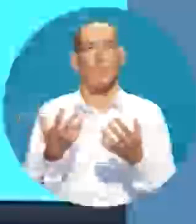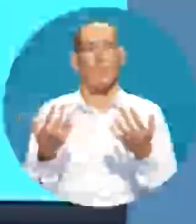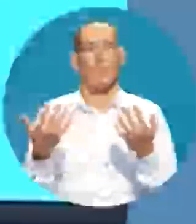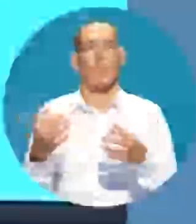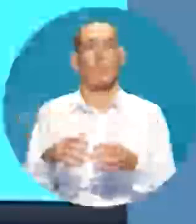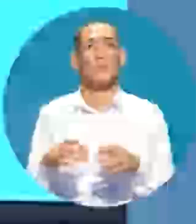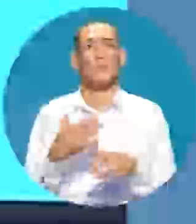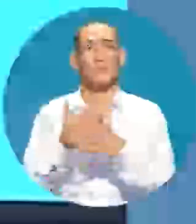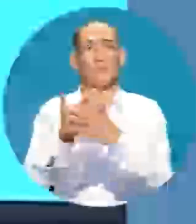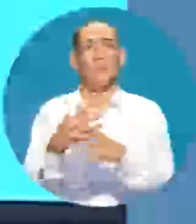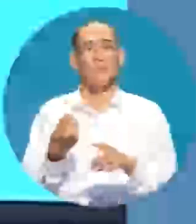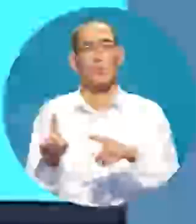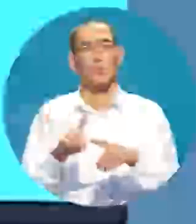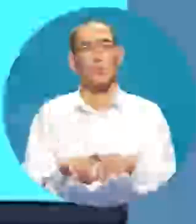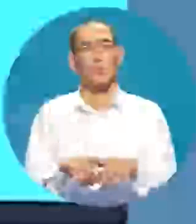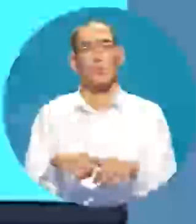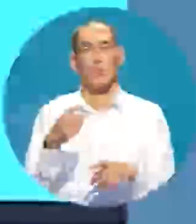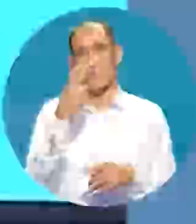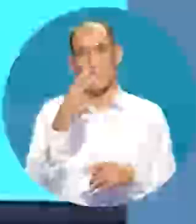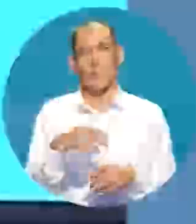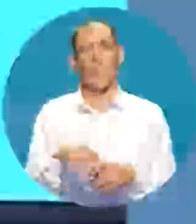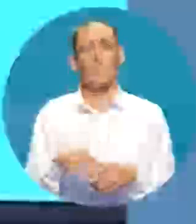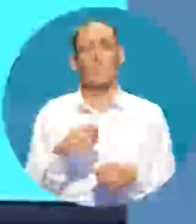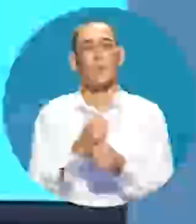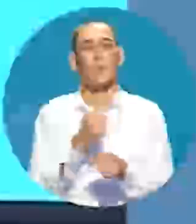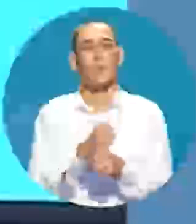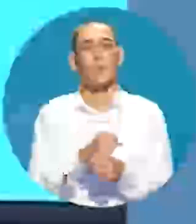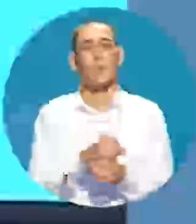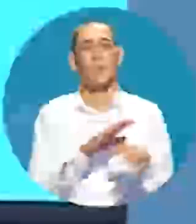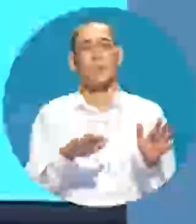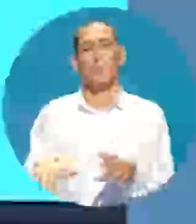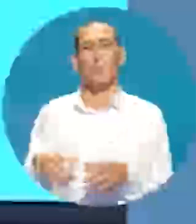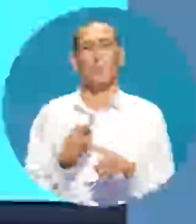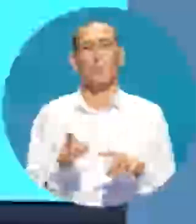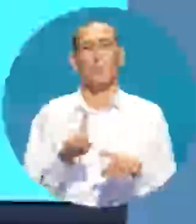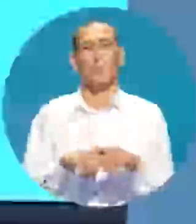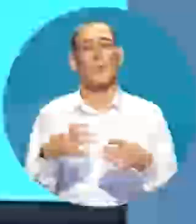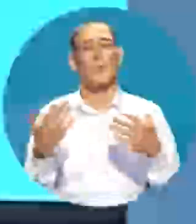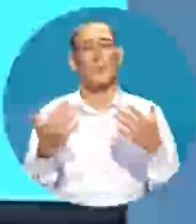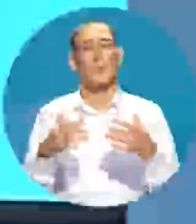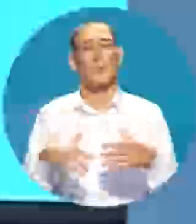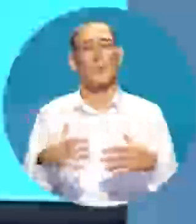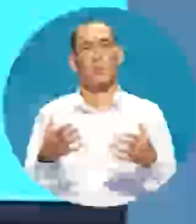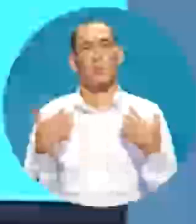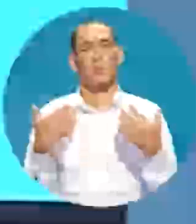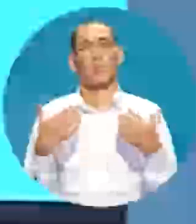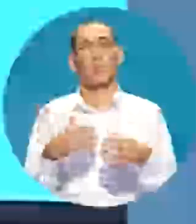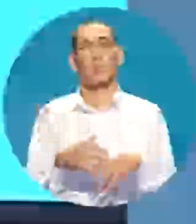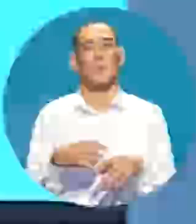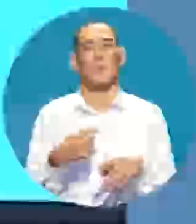jardeminde ısı körnüsti jasap ötsek, hem kolumuz dem aladı. Kaneki,